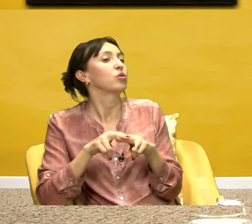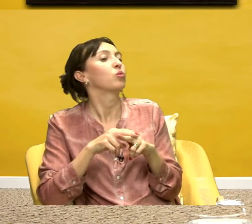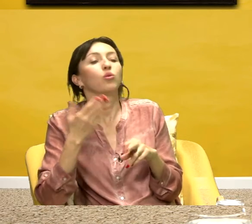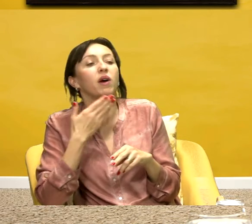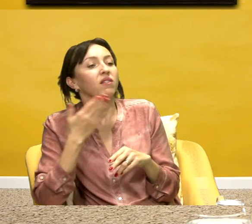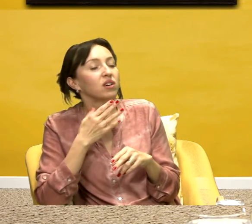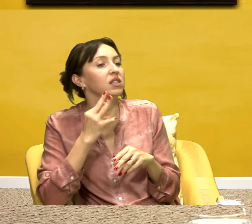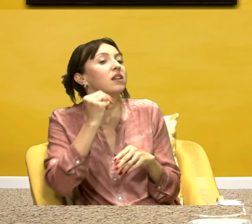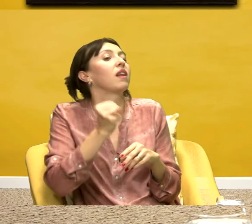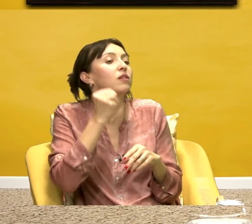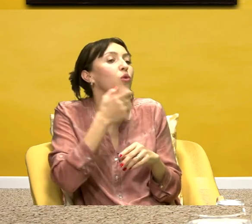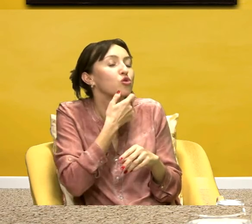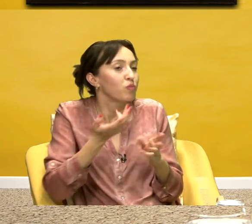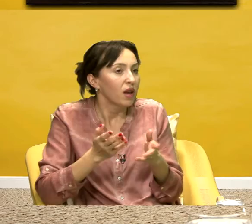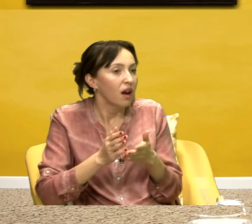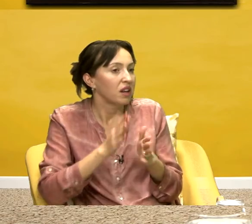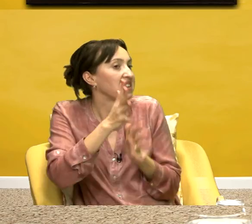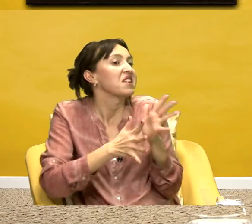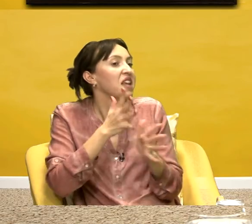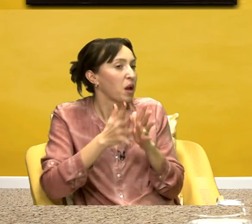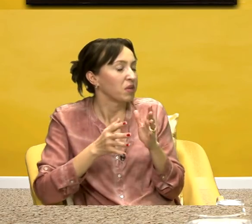învețe limbajul.